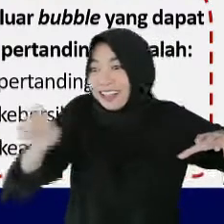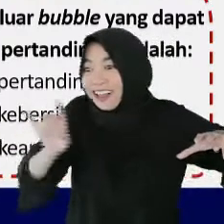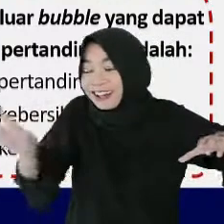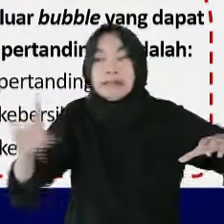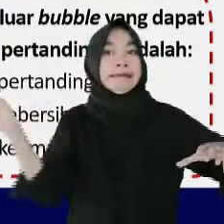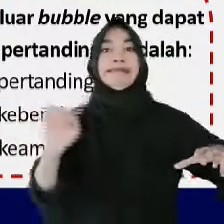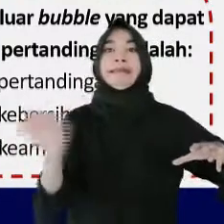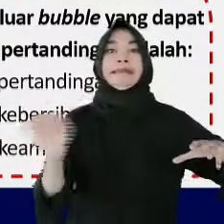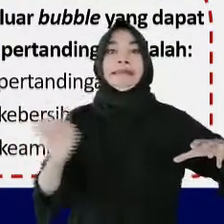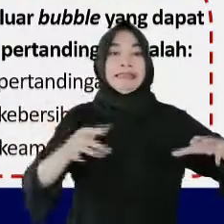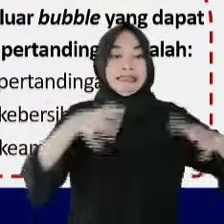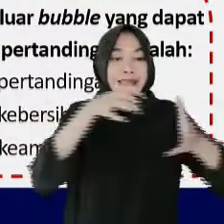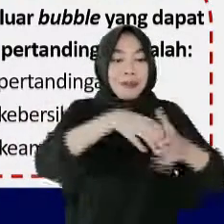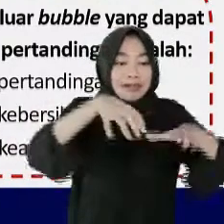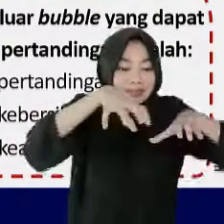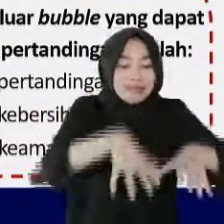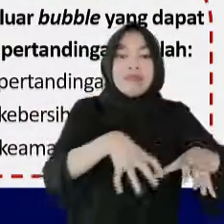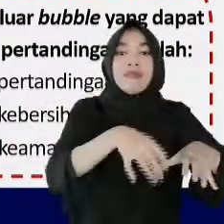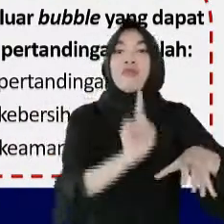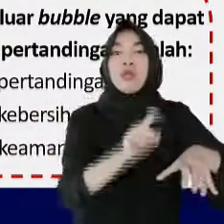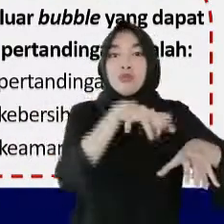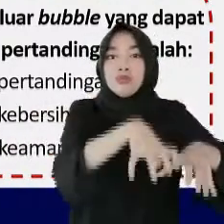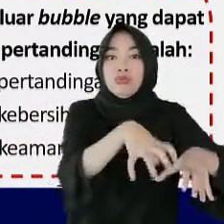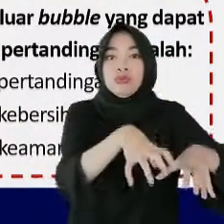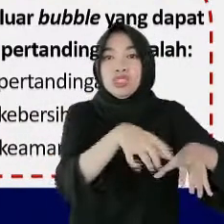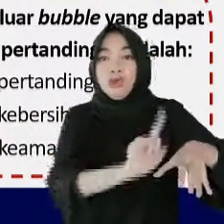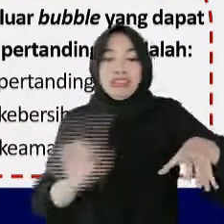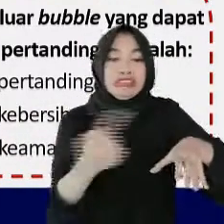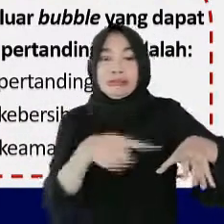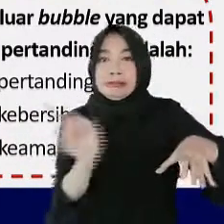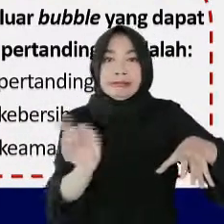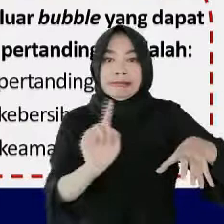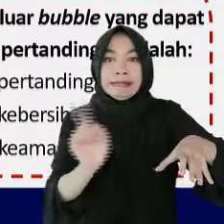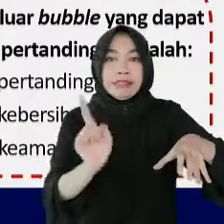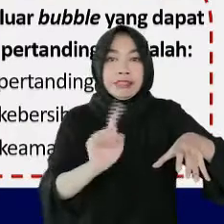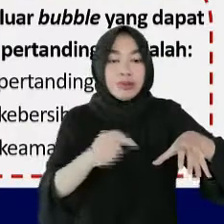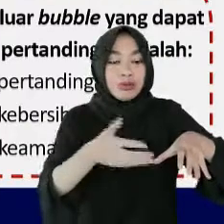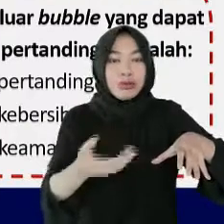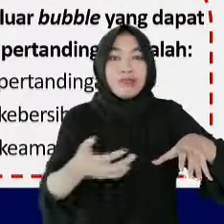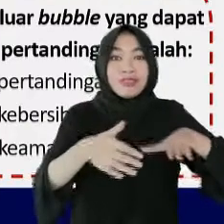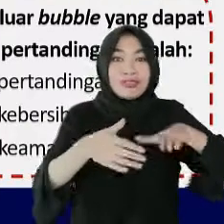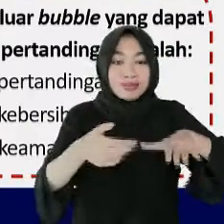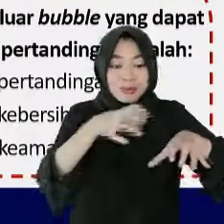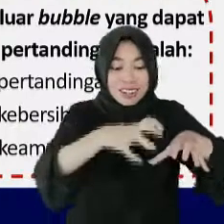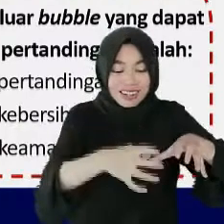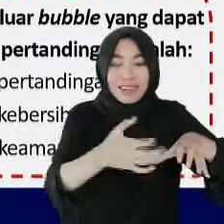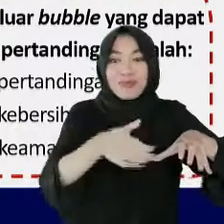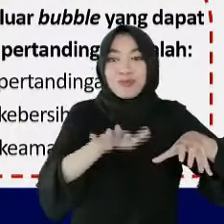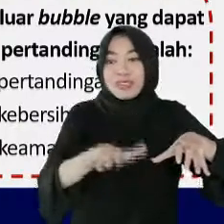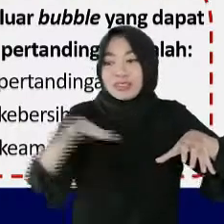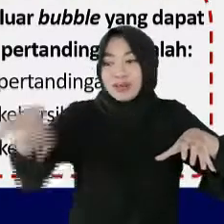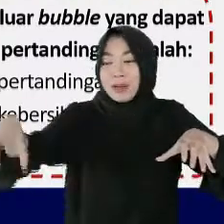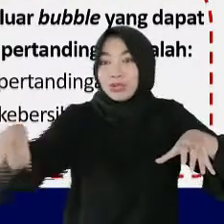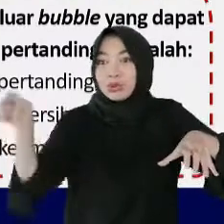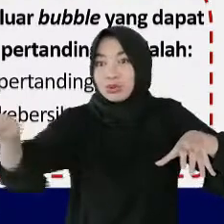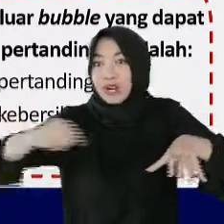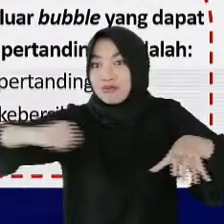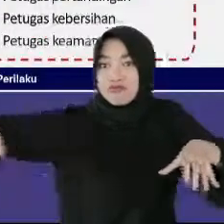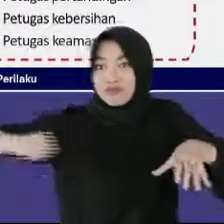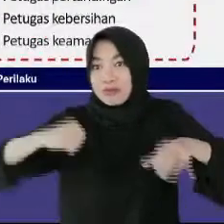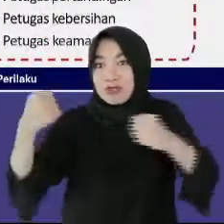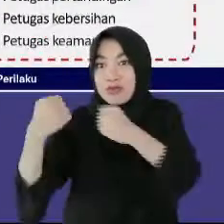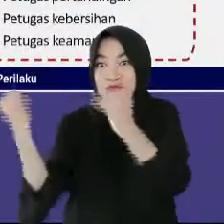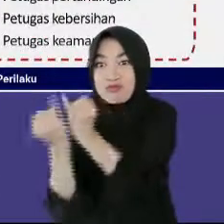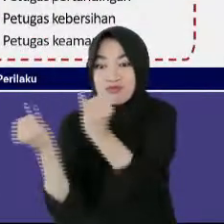dia berada ditempat yang aman lalu kemudian dia berpindah dengan transportasi yang aman ke tempat tujuan yang sudah